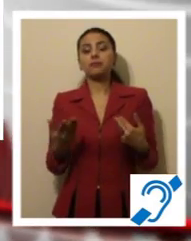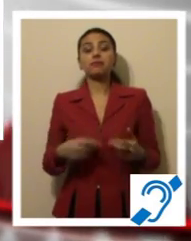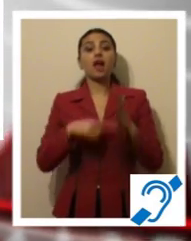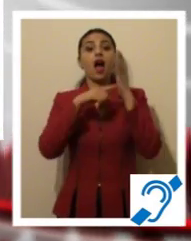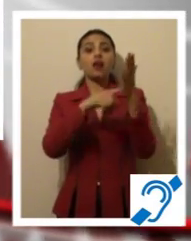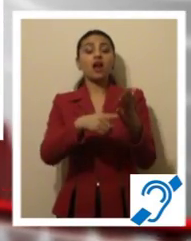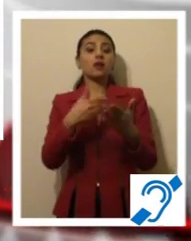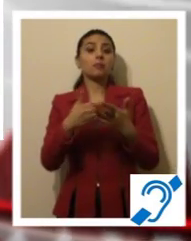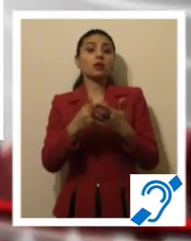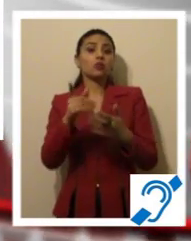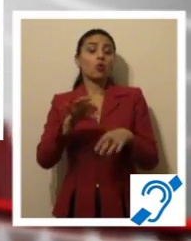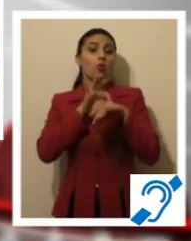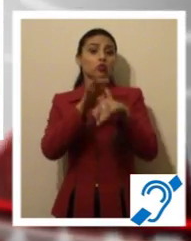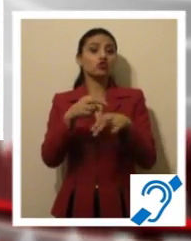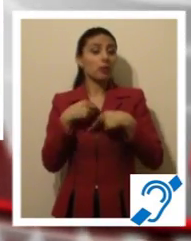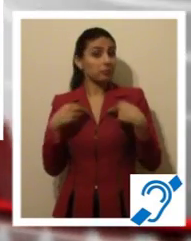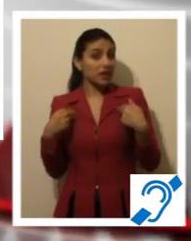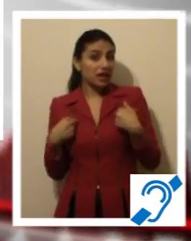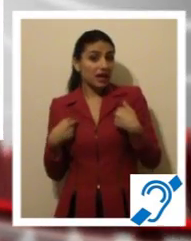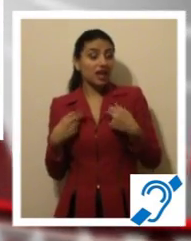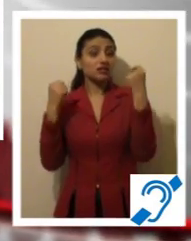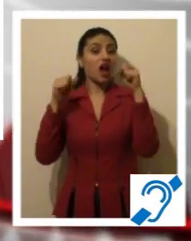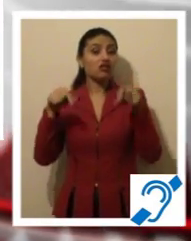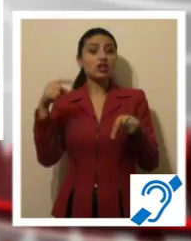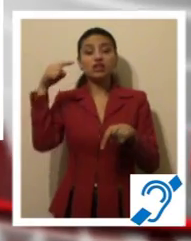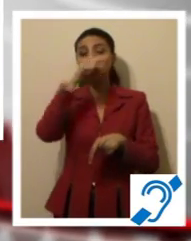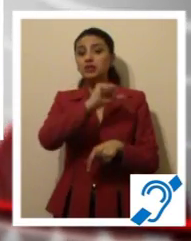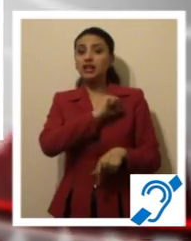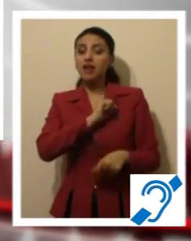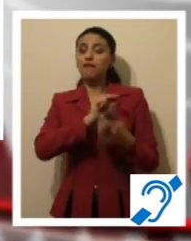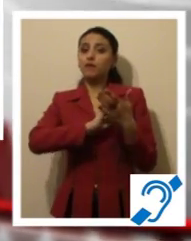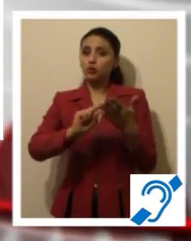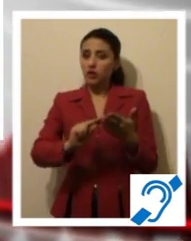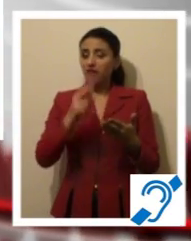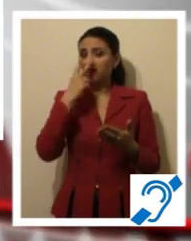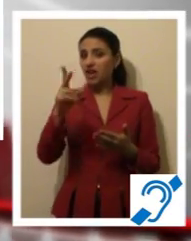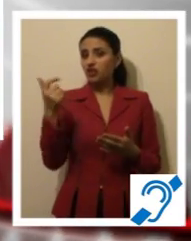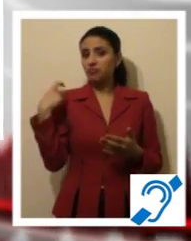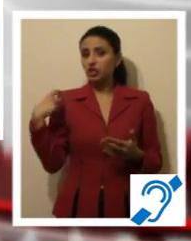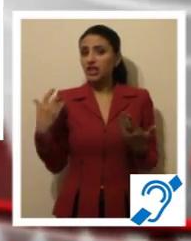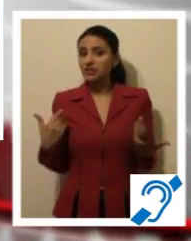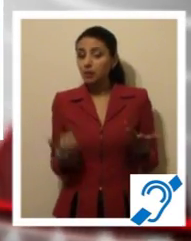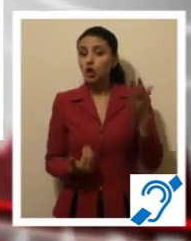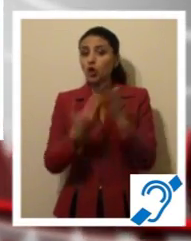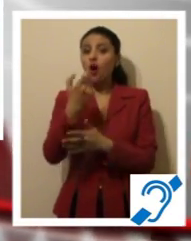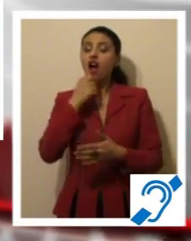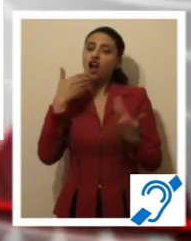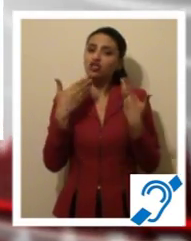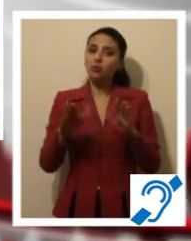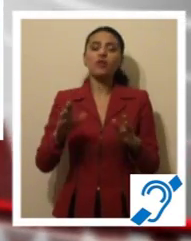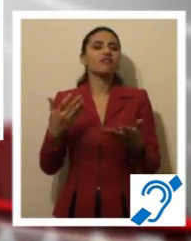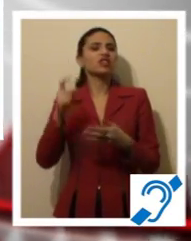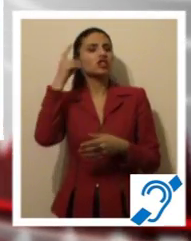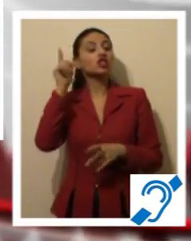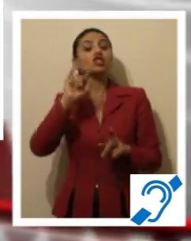de incertitudine de la conducerea primăriei stă la baza acestei lipse de interes a funcționarilor față de cetățeni. Cum noul an a început fără să se știe